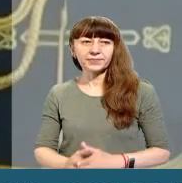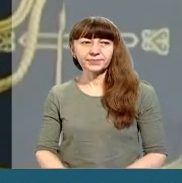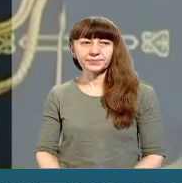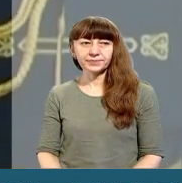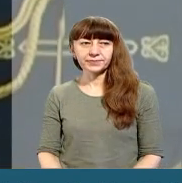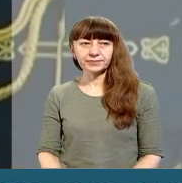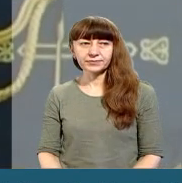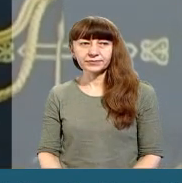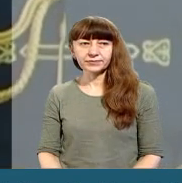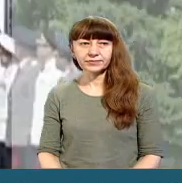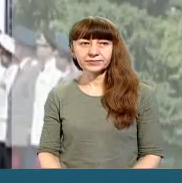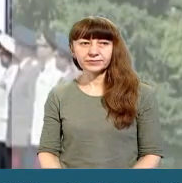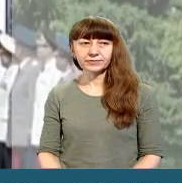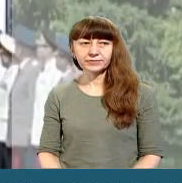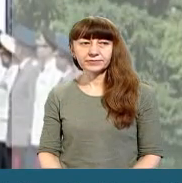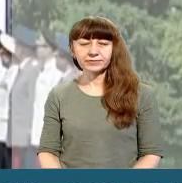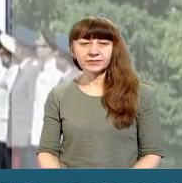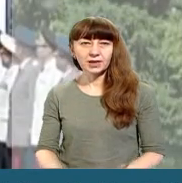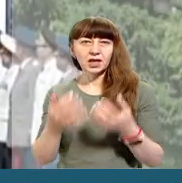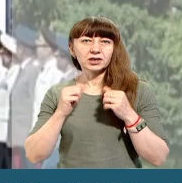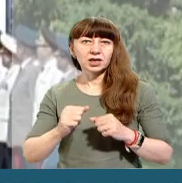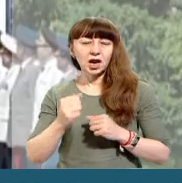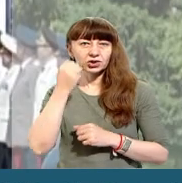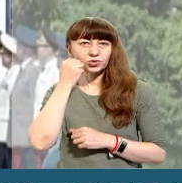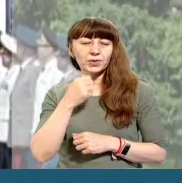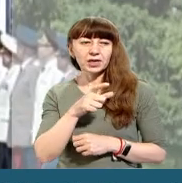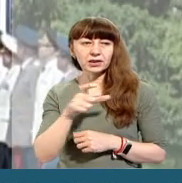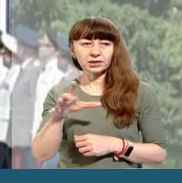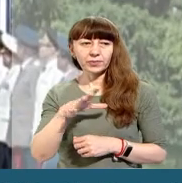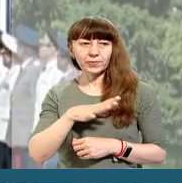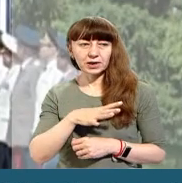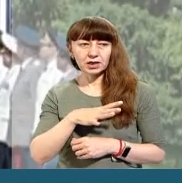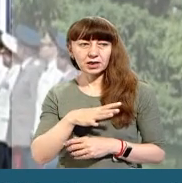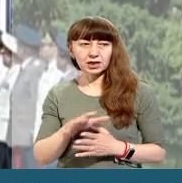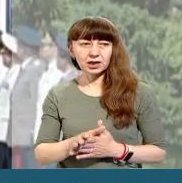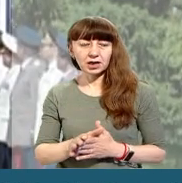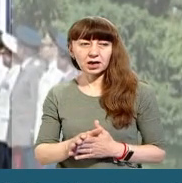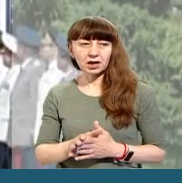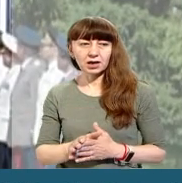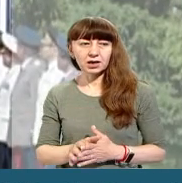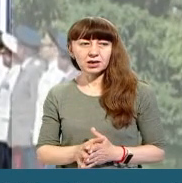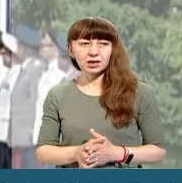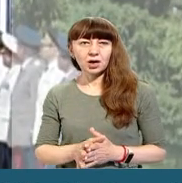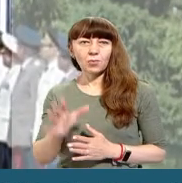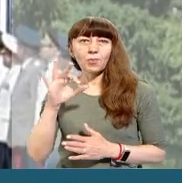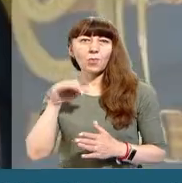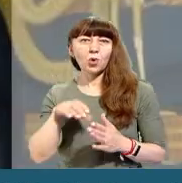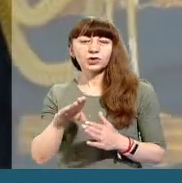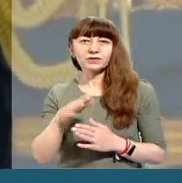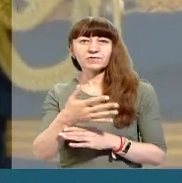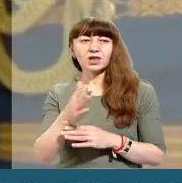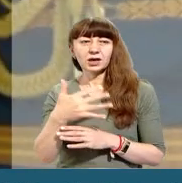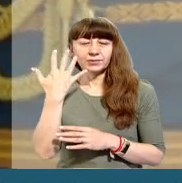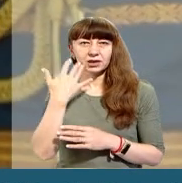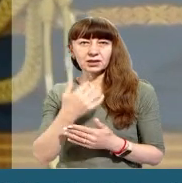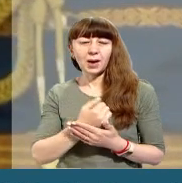Батыр бабаларымыз ел тағдыры сынға түскен сәтте бір тудың түбінен табылған.